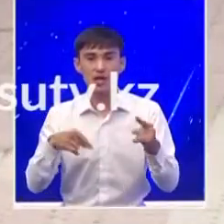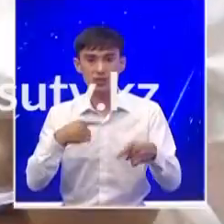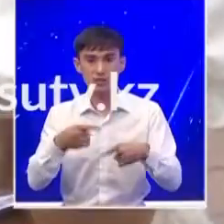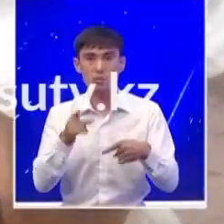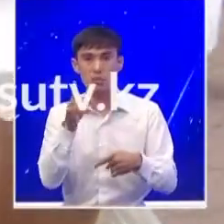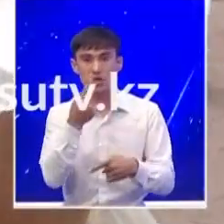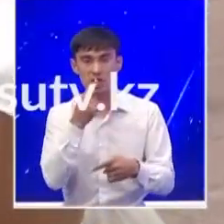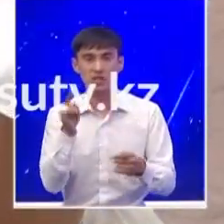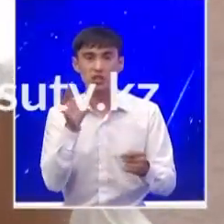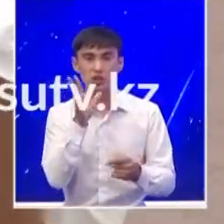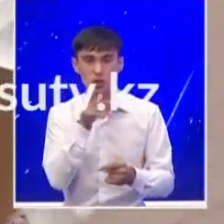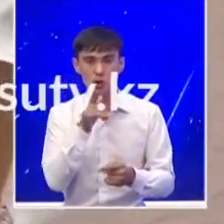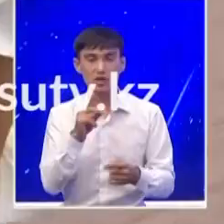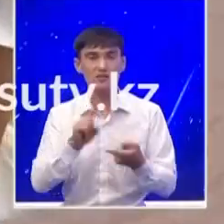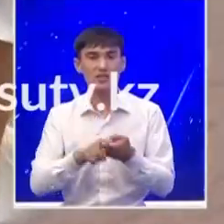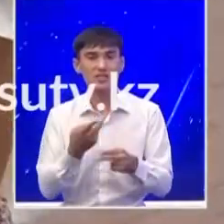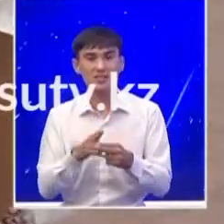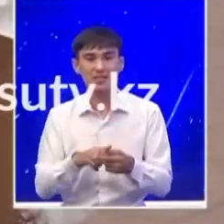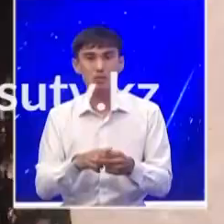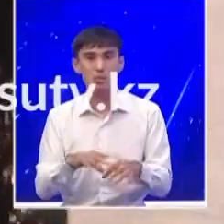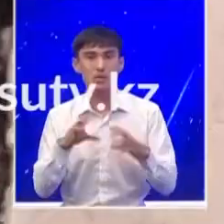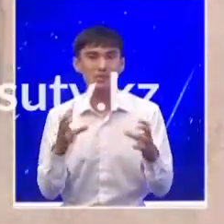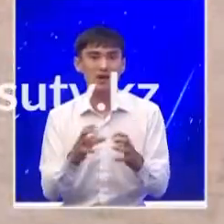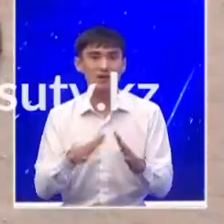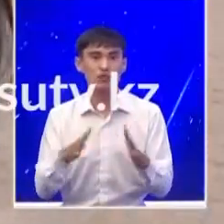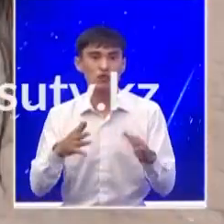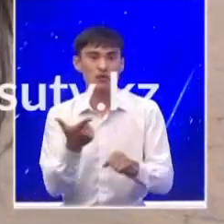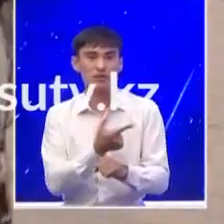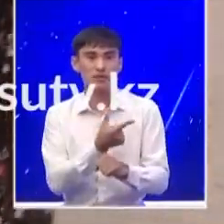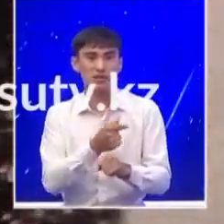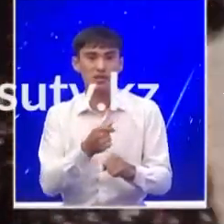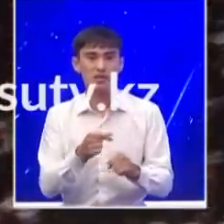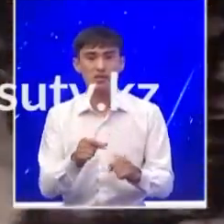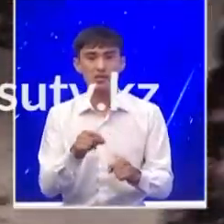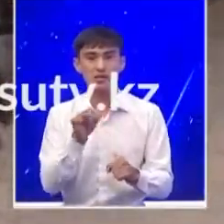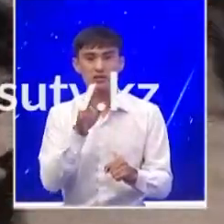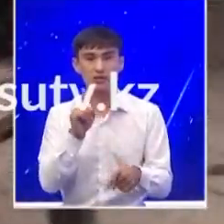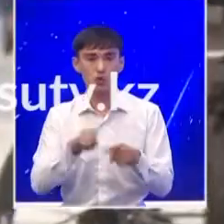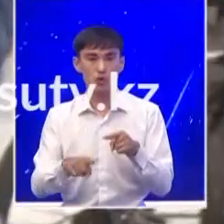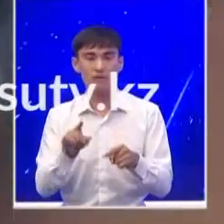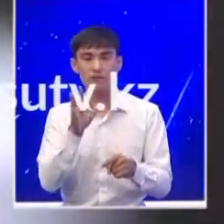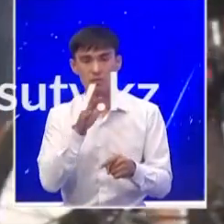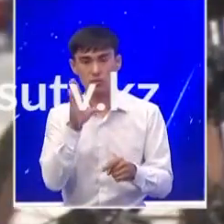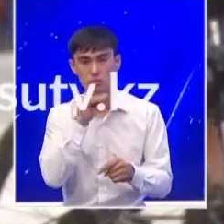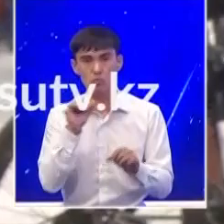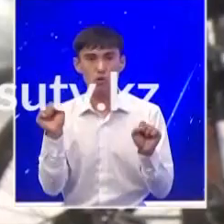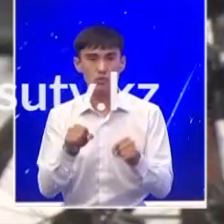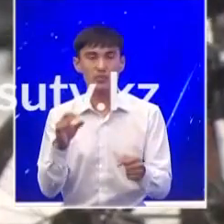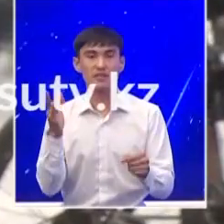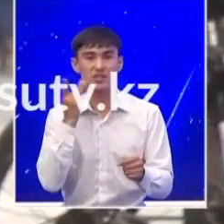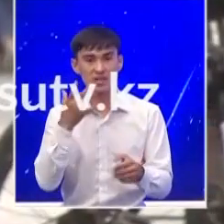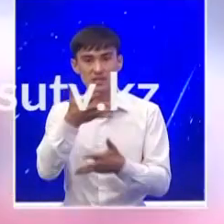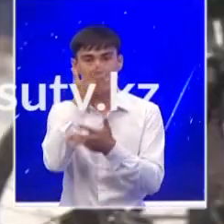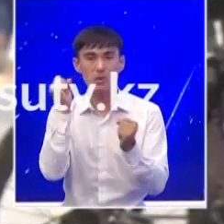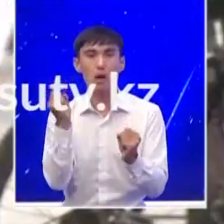ближайшие сроки. Связано это с тем, что при сохранении высоких темпов вакцинации уже в скором времени мы сможем навсегда забыть